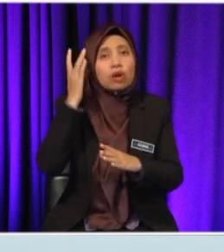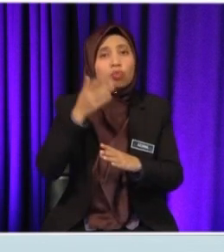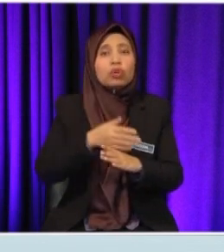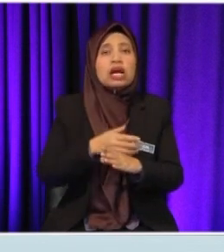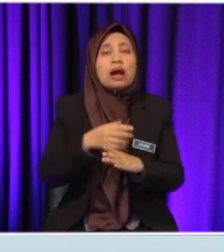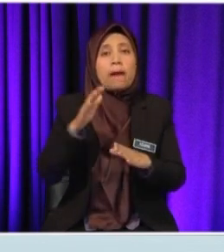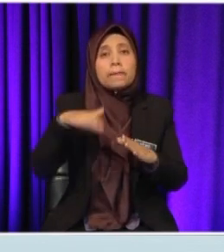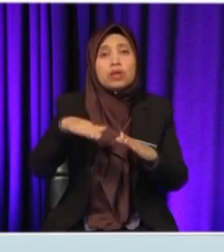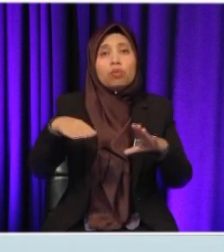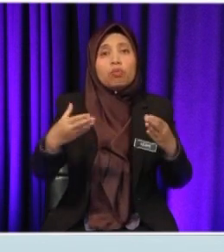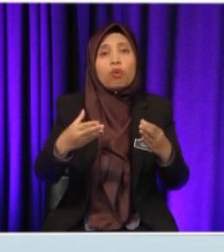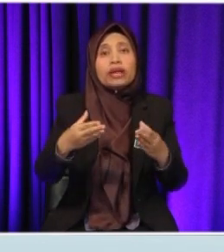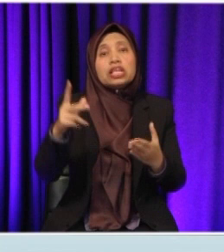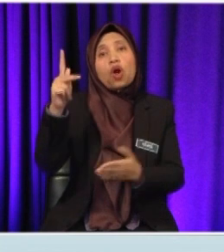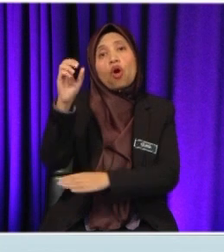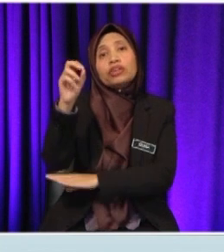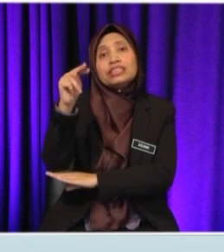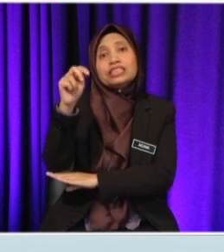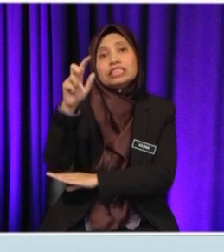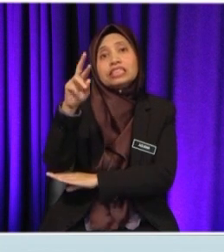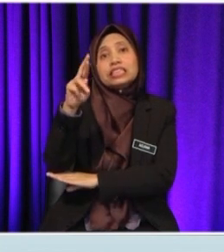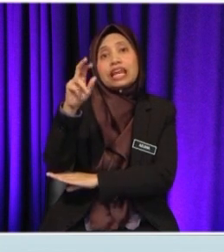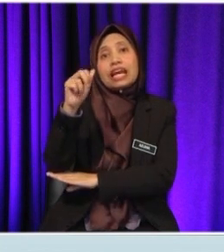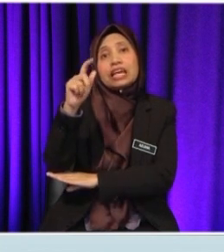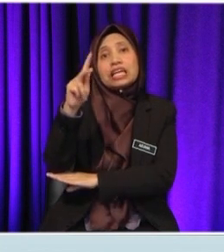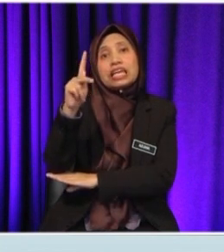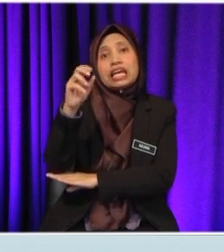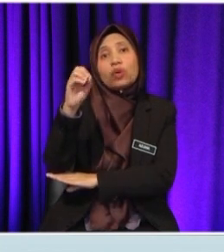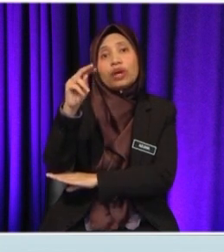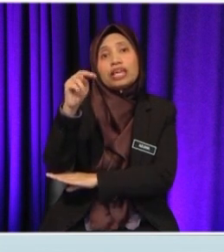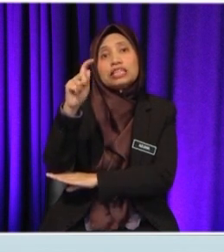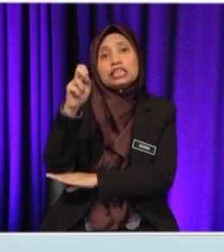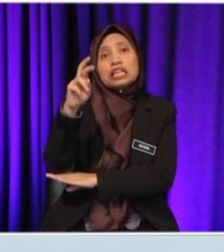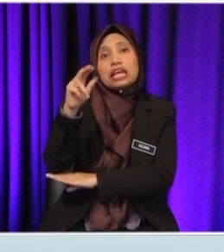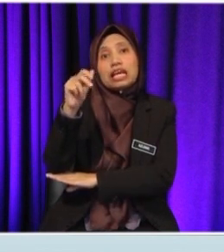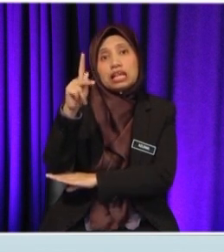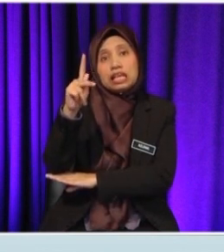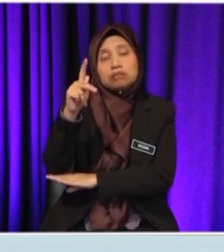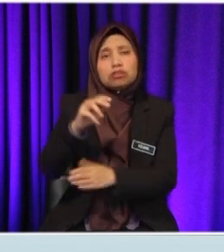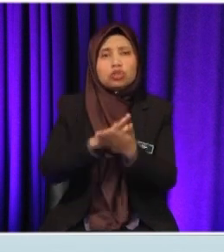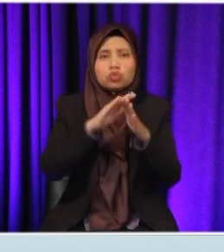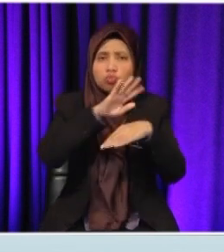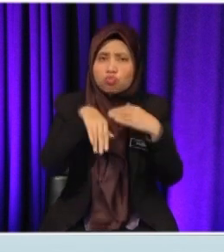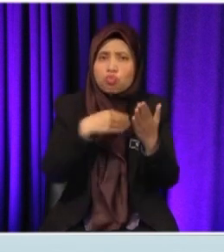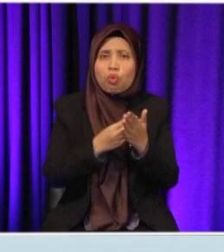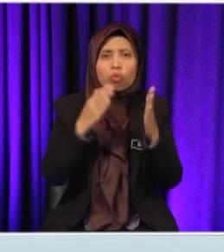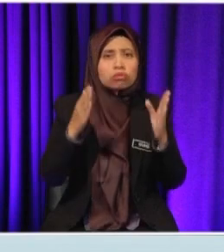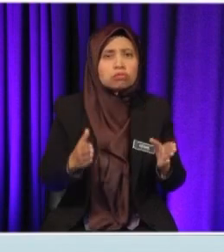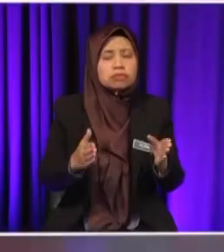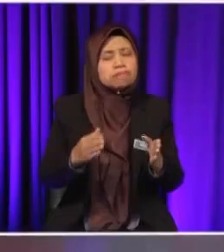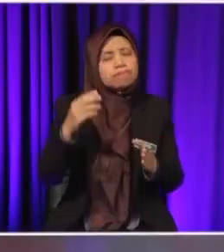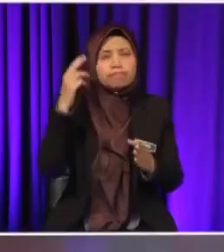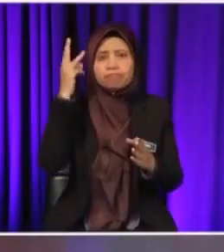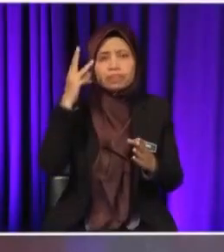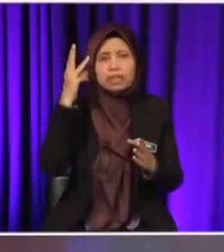perkhidmatan dengan pelanggannya. Tindakannya itu membawa reaksi pelbagai pihak, iaitu daripada golongan biasa dan juga golongan profesional. Okey, berdasarkan cerpen tersebut,